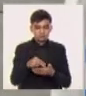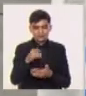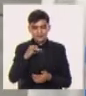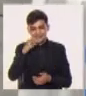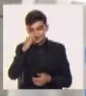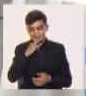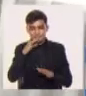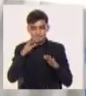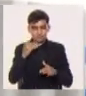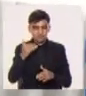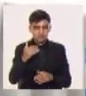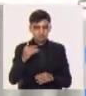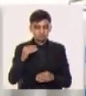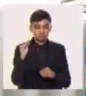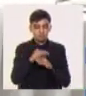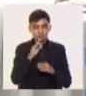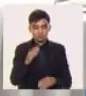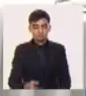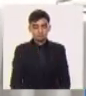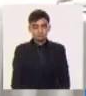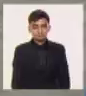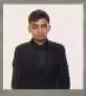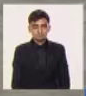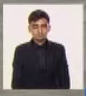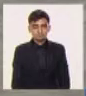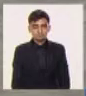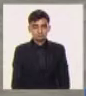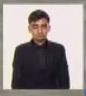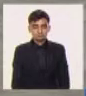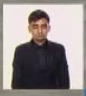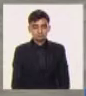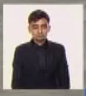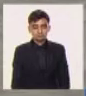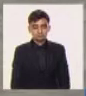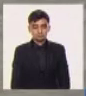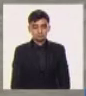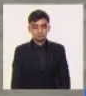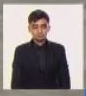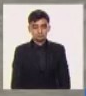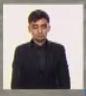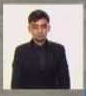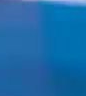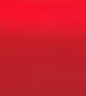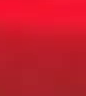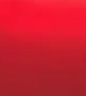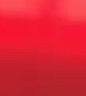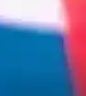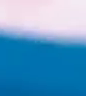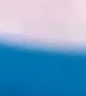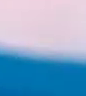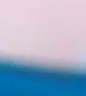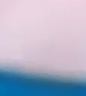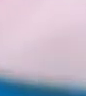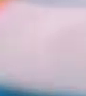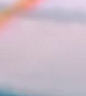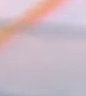казахстанского производства. Асем Караулова, Жанат Молдашева, Фархат Тажибаев. Информбюро, Атырауская область. Смотрите